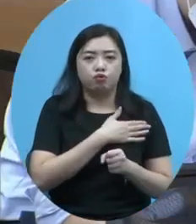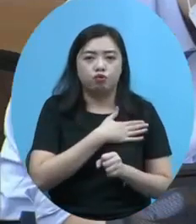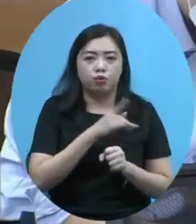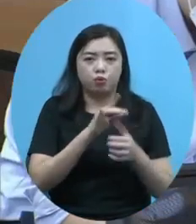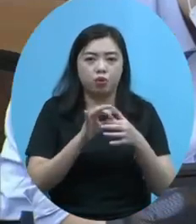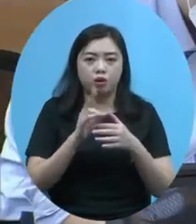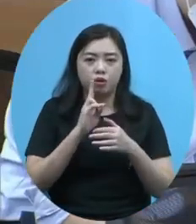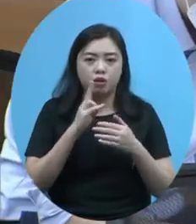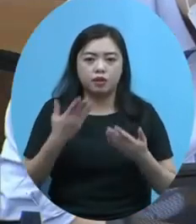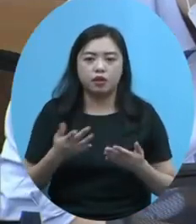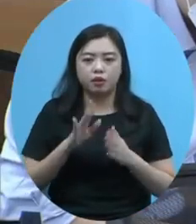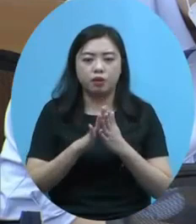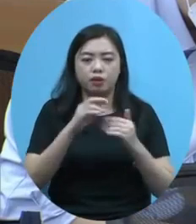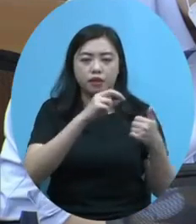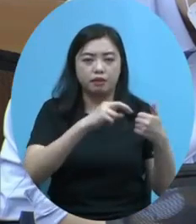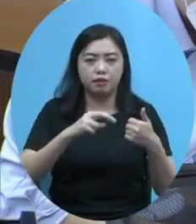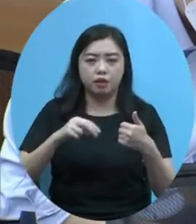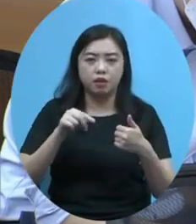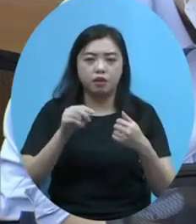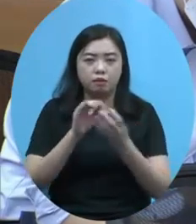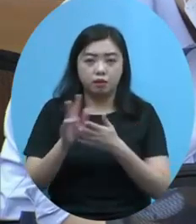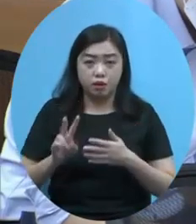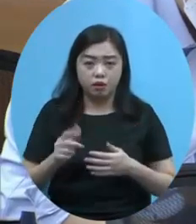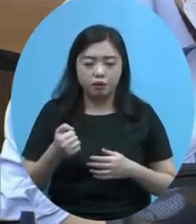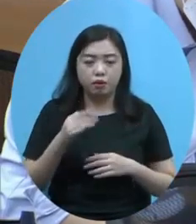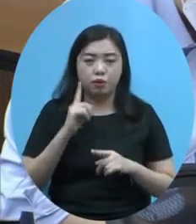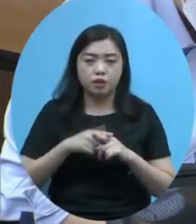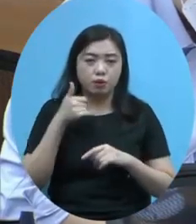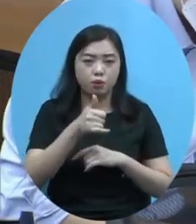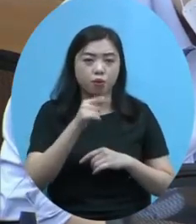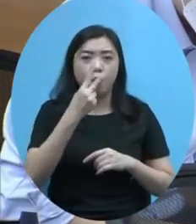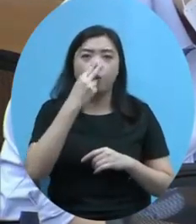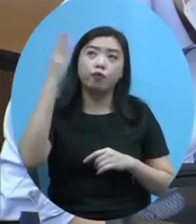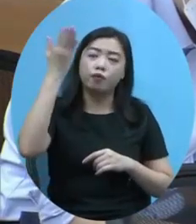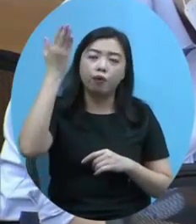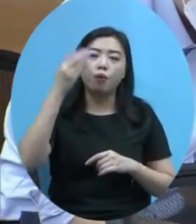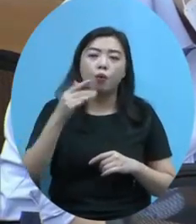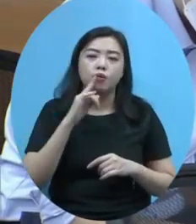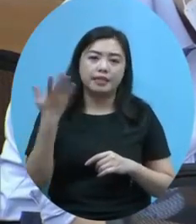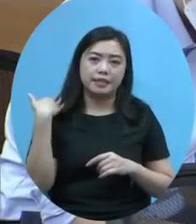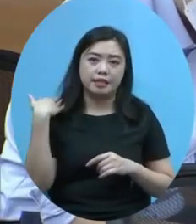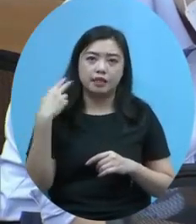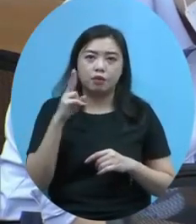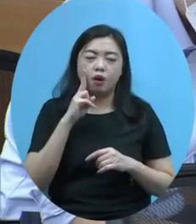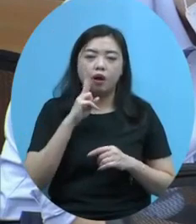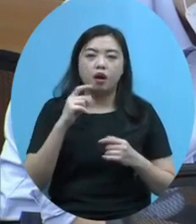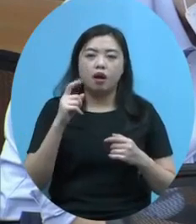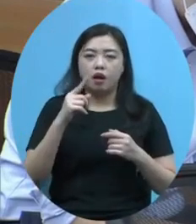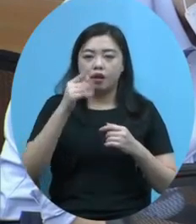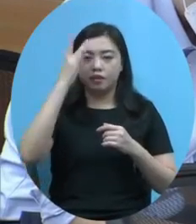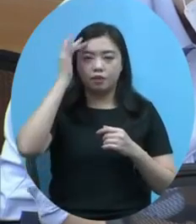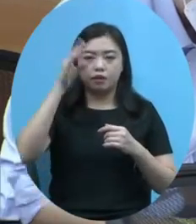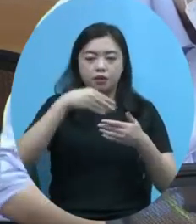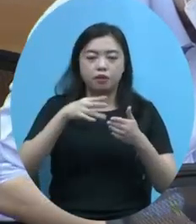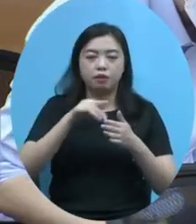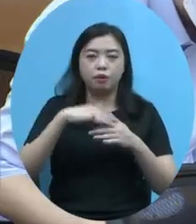到一啲依家檢疫緊嘅人士所受感染咧？有冇去過現場睇過通風，會唔會好似之前一啲類似檢疫酒店嘅情